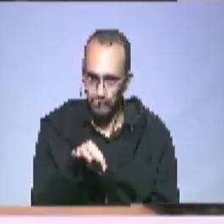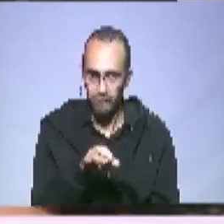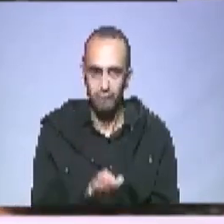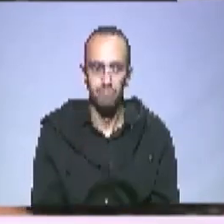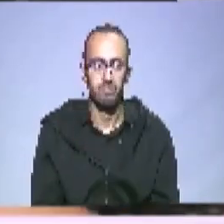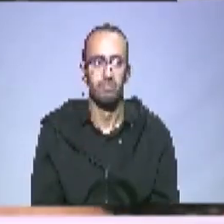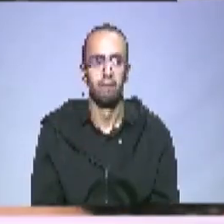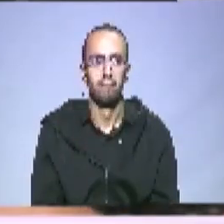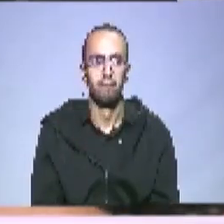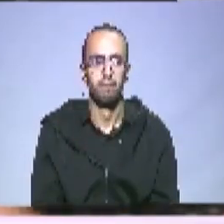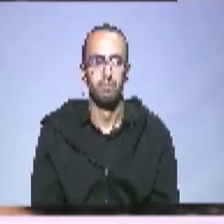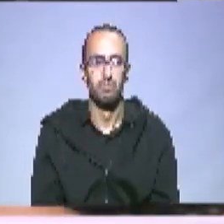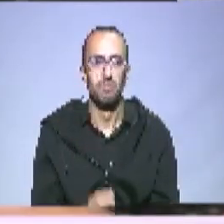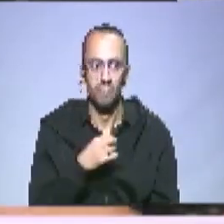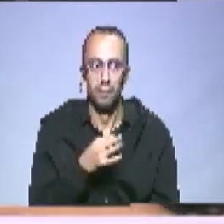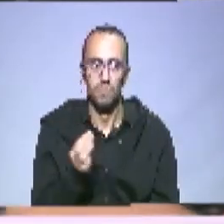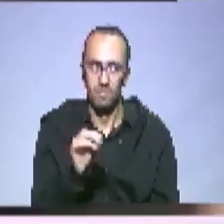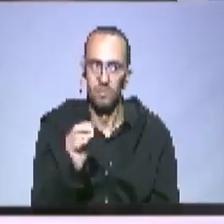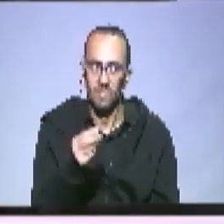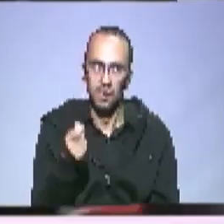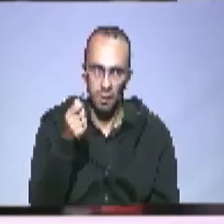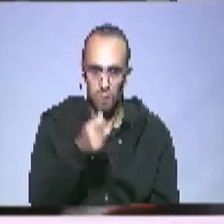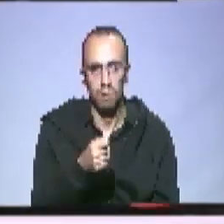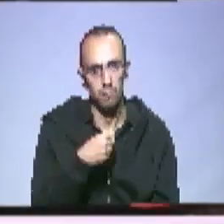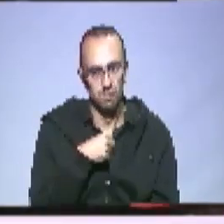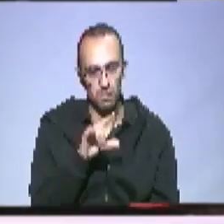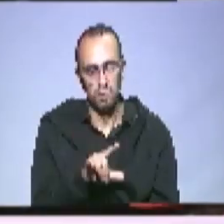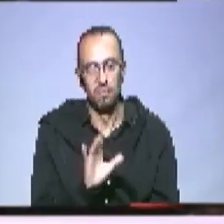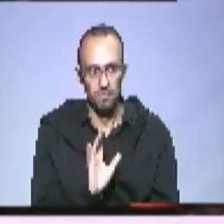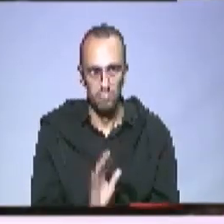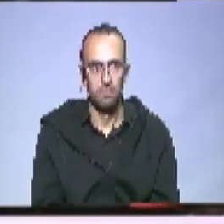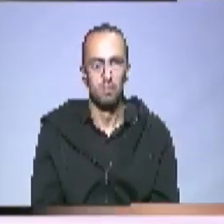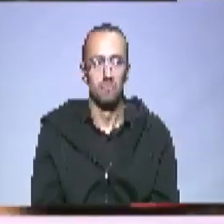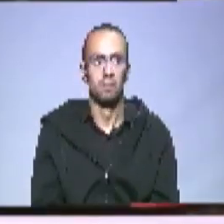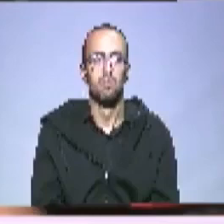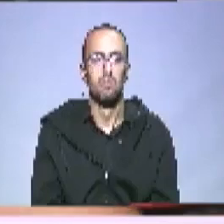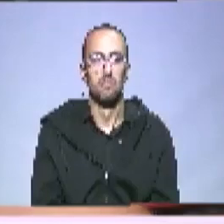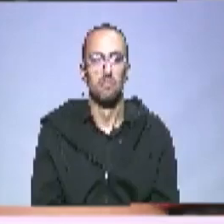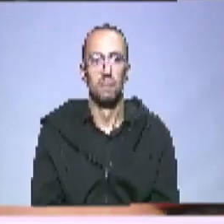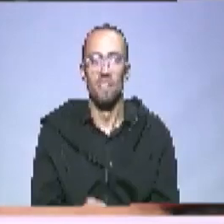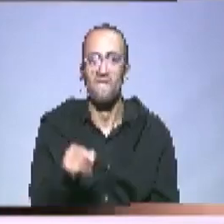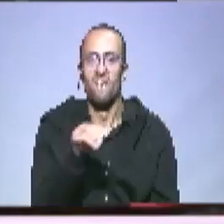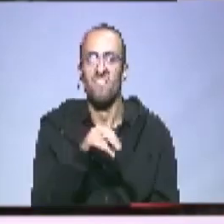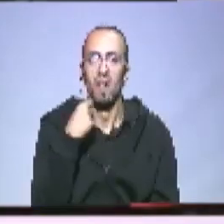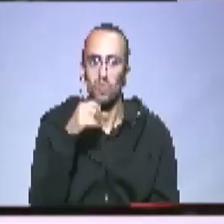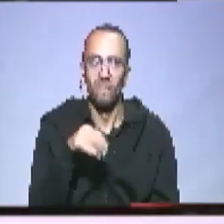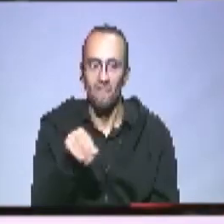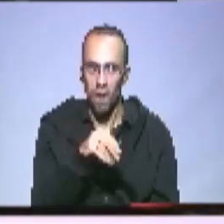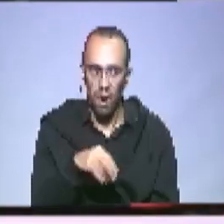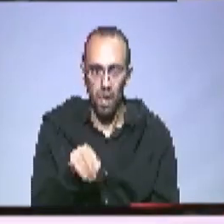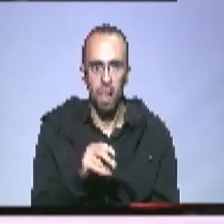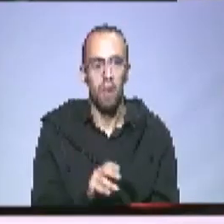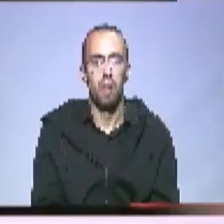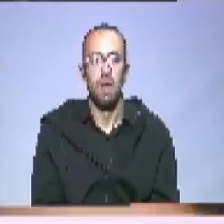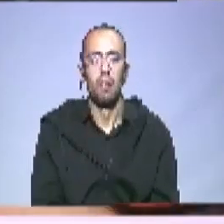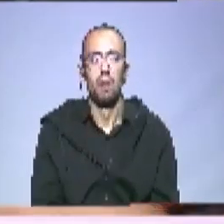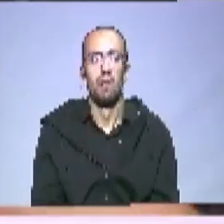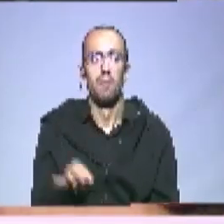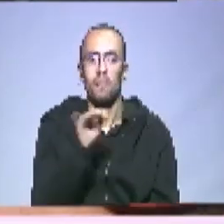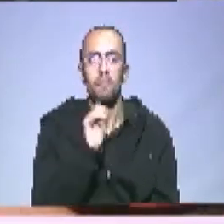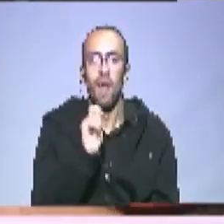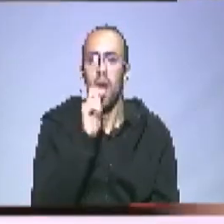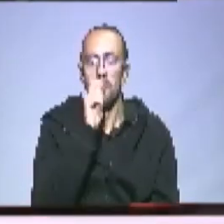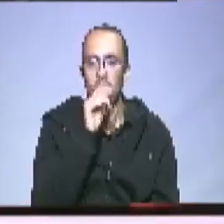ناشفه، انا بفضل بقى الكزبره الناشفه كتير. ماشي. نحط شويه فلفل اسمر، نحط شويه بهارات